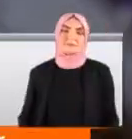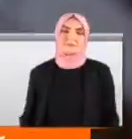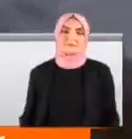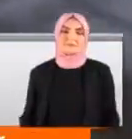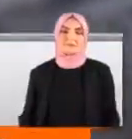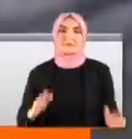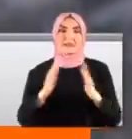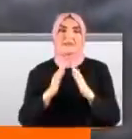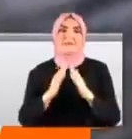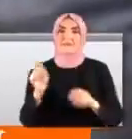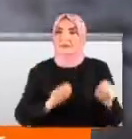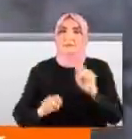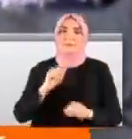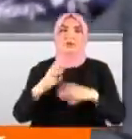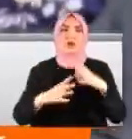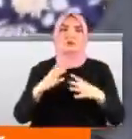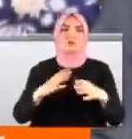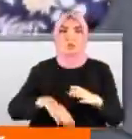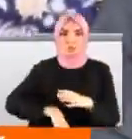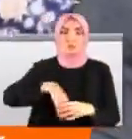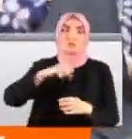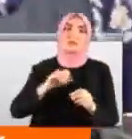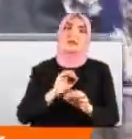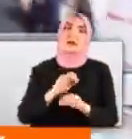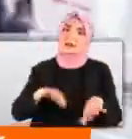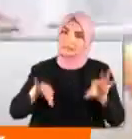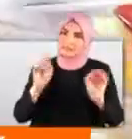karışık turşumuz hazır işte. Bu şekilde 20-25 gün